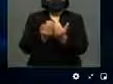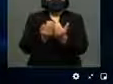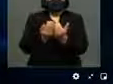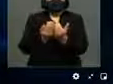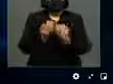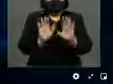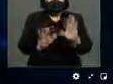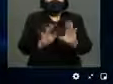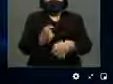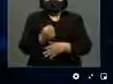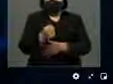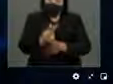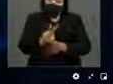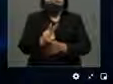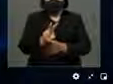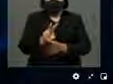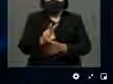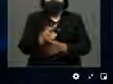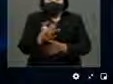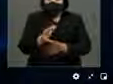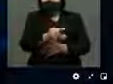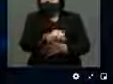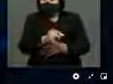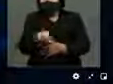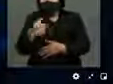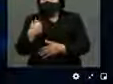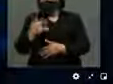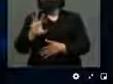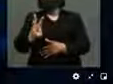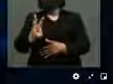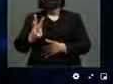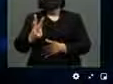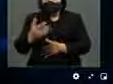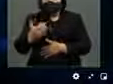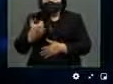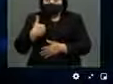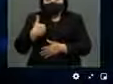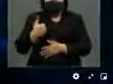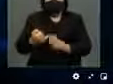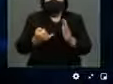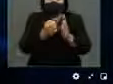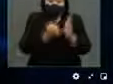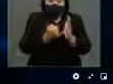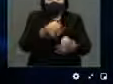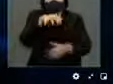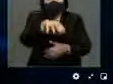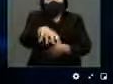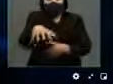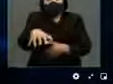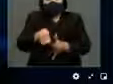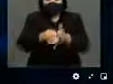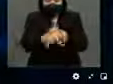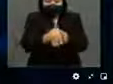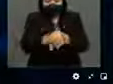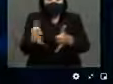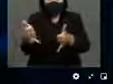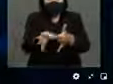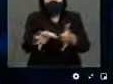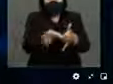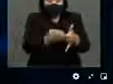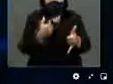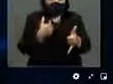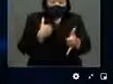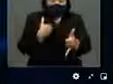เลยนะครับ12แล้วก็คนอื่นๆอีก6นะครับเดินทางไปสถานที่ที่ระบาด5นะครับอาชีพเสี่ยงก็ขับรถรับจ้างอีก